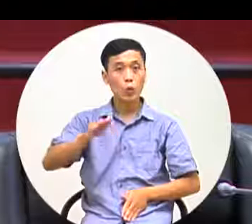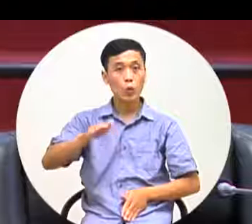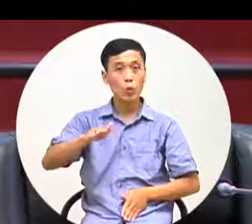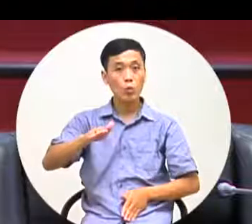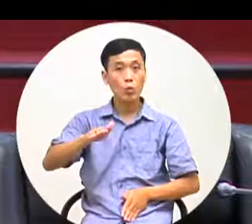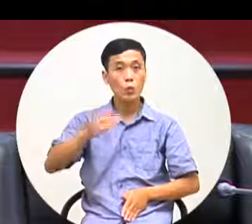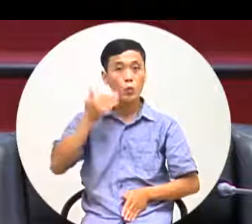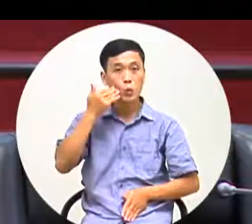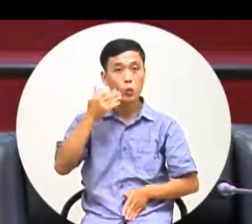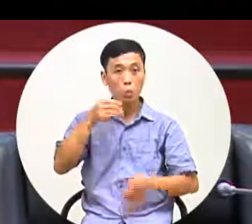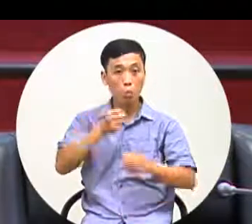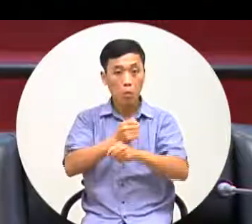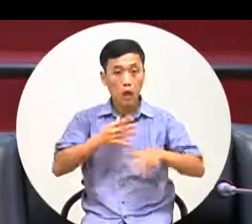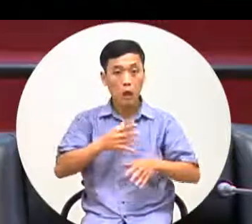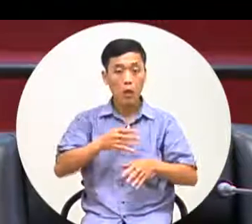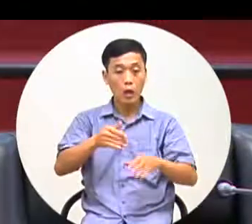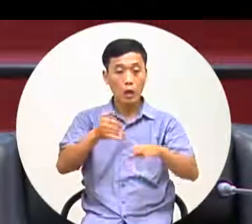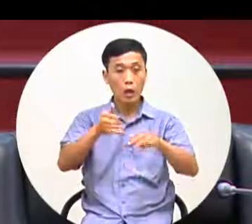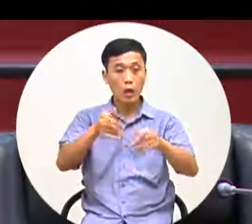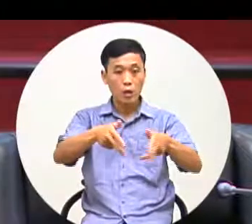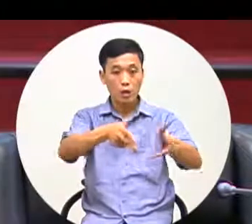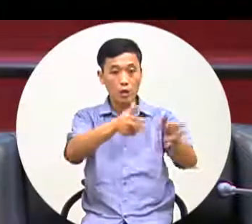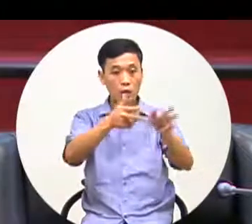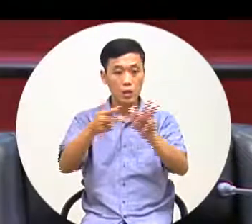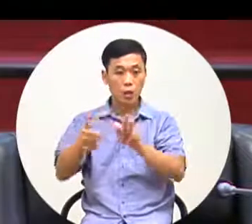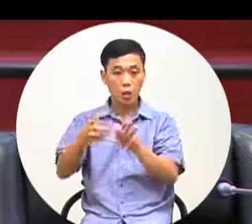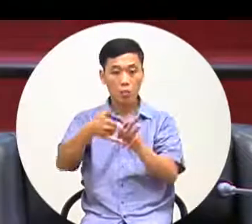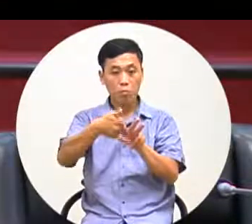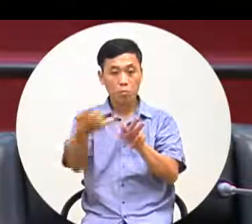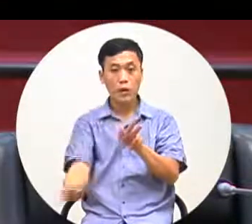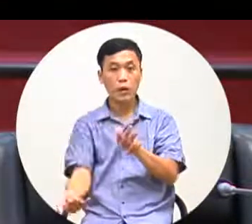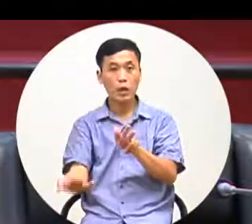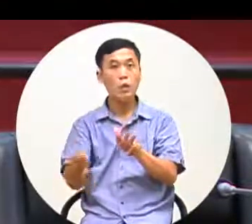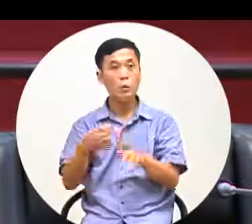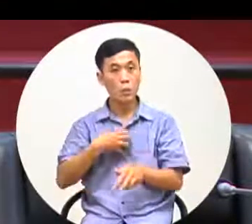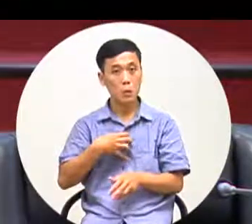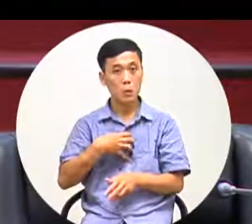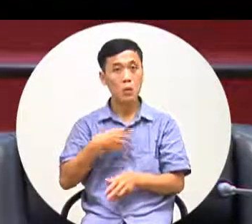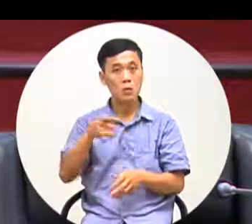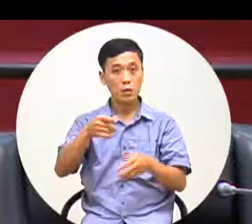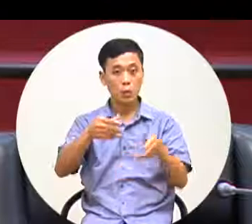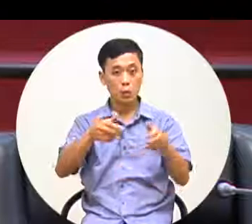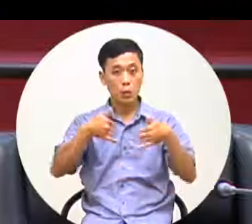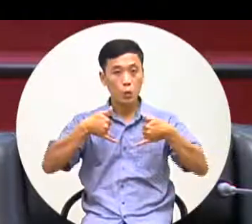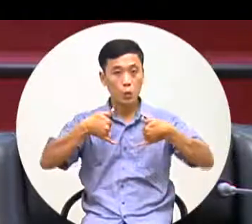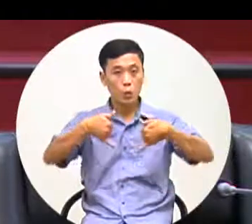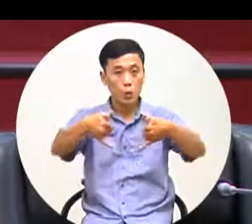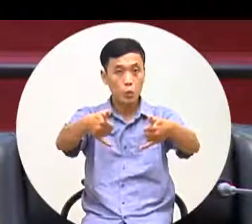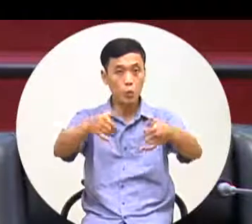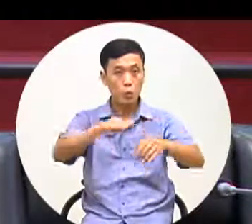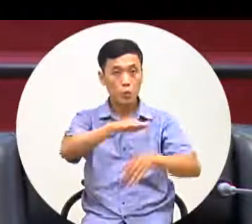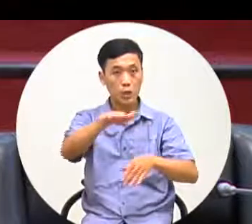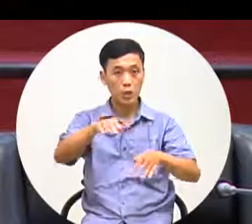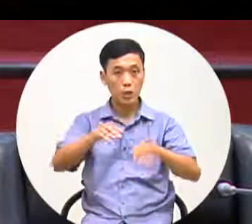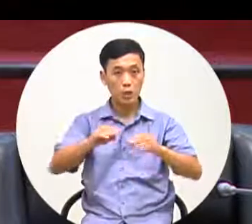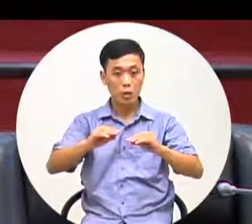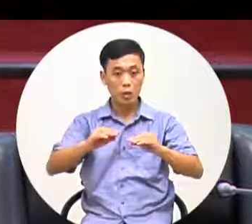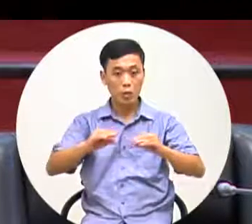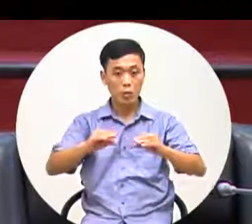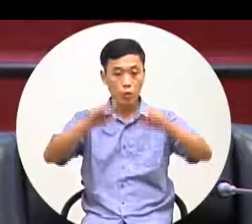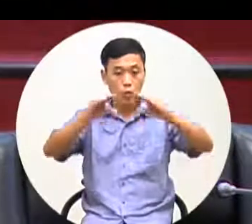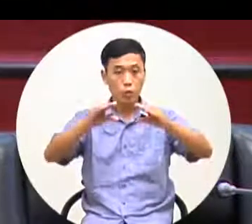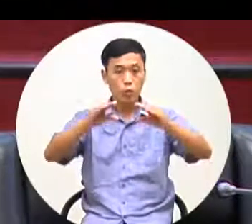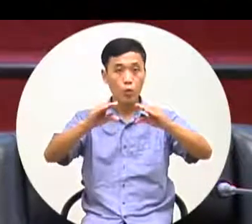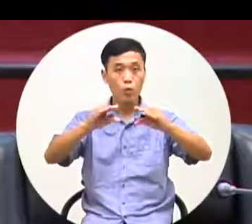因为我们在铺这个路面的时候啊，它的桥面啊有增高了，这个非常非常危险哦。你们可以去